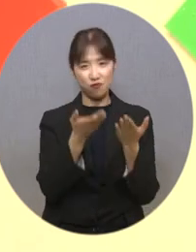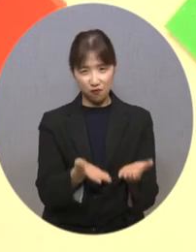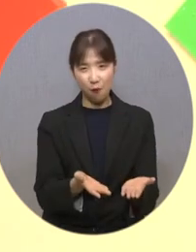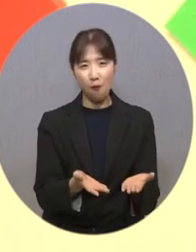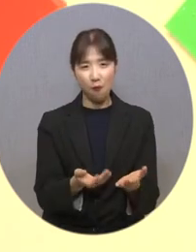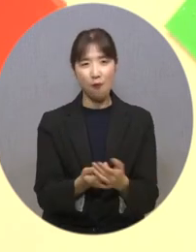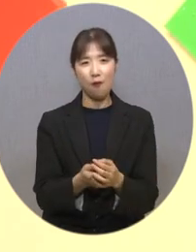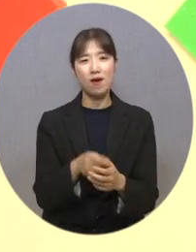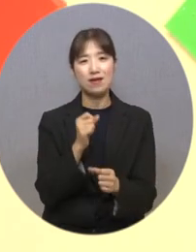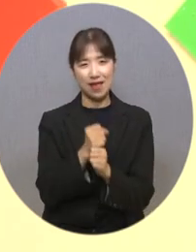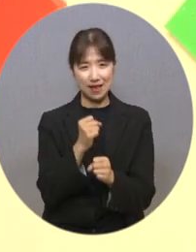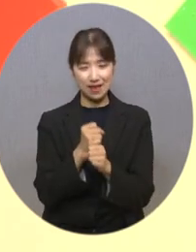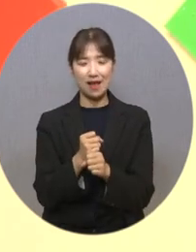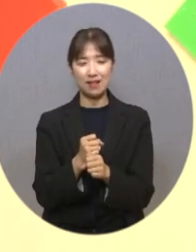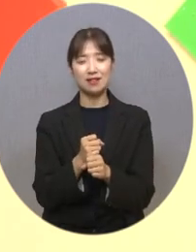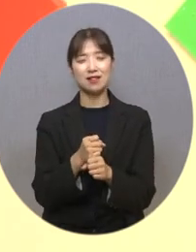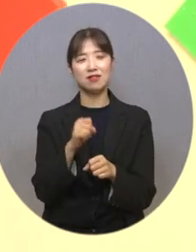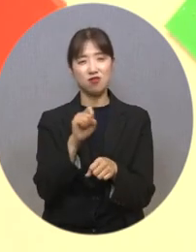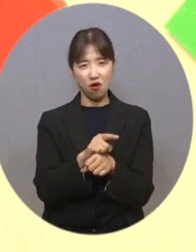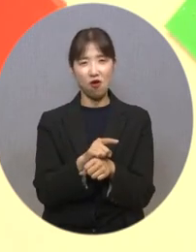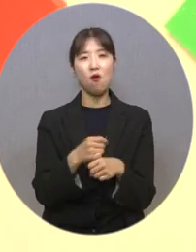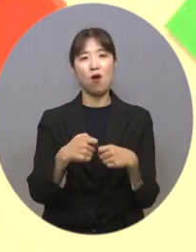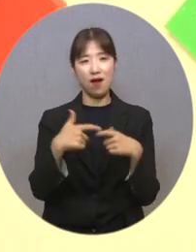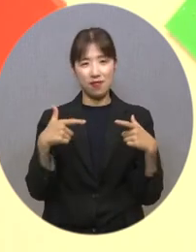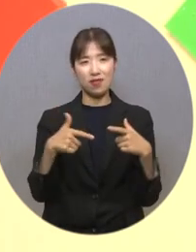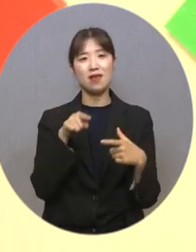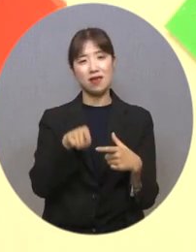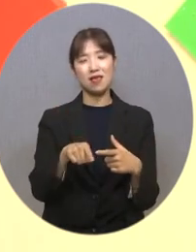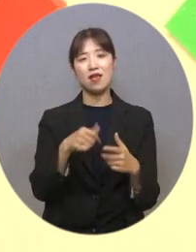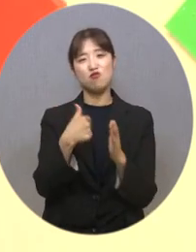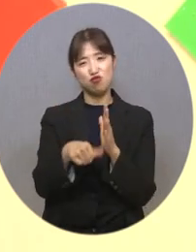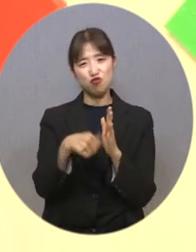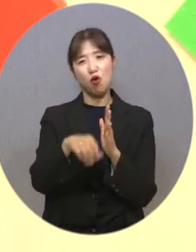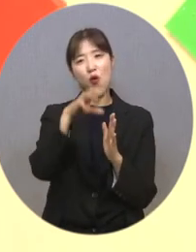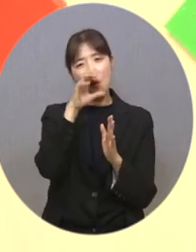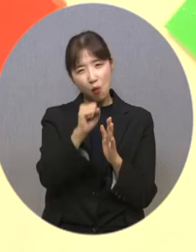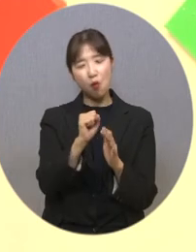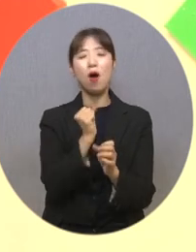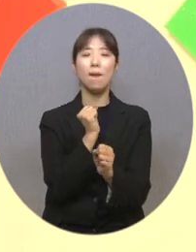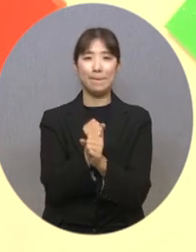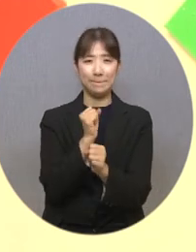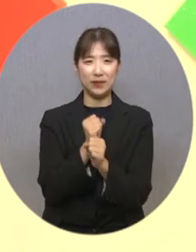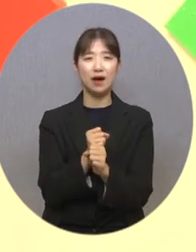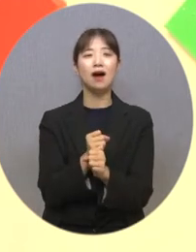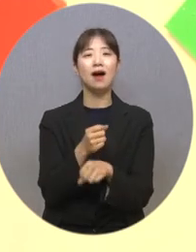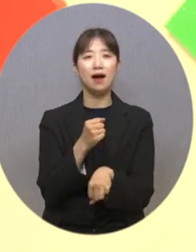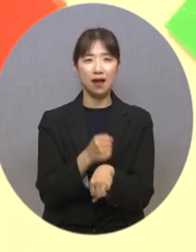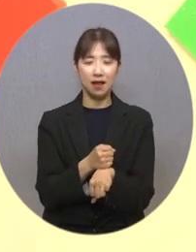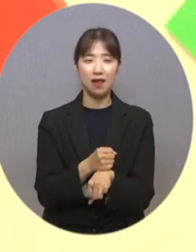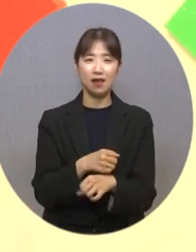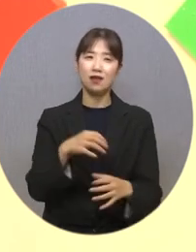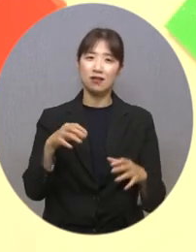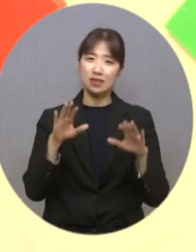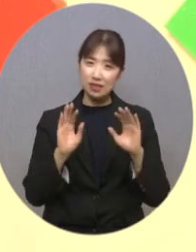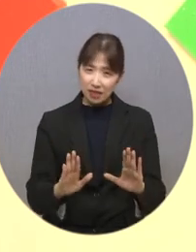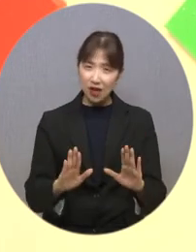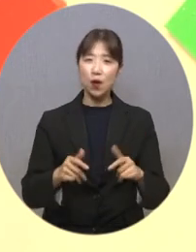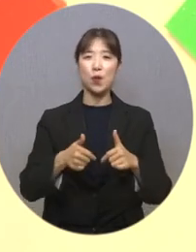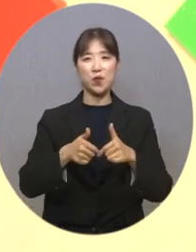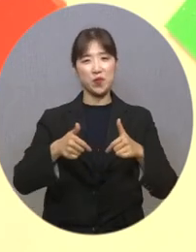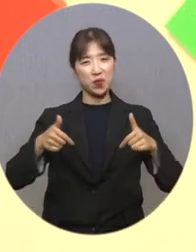그래서 생산성을 확대하고 제품의 질 향상 등을 통해서 우리는 규모가